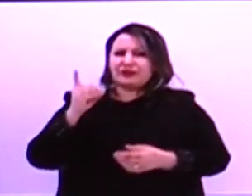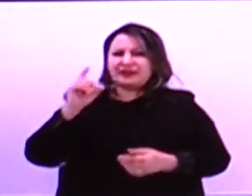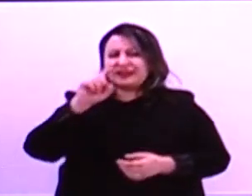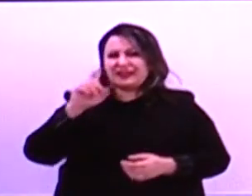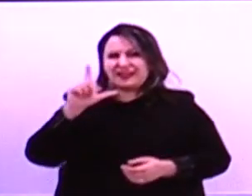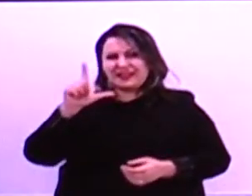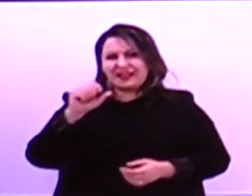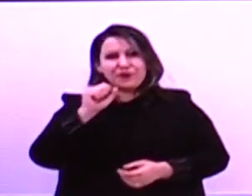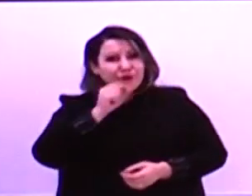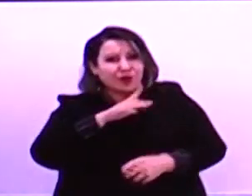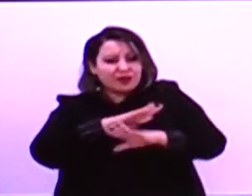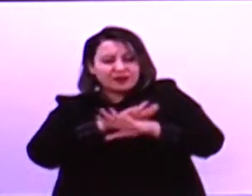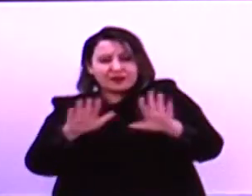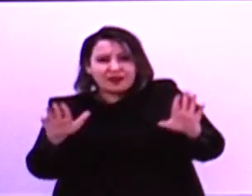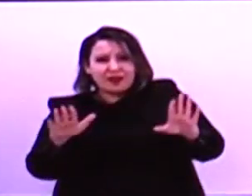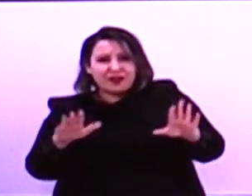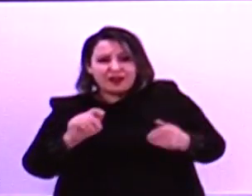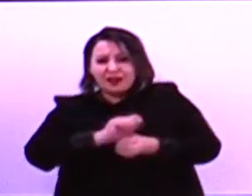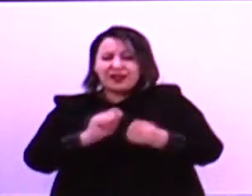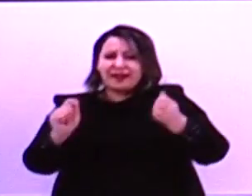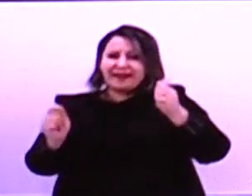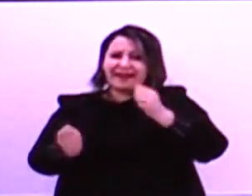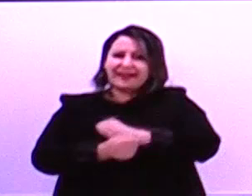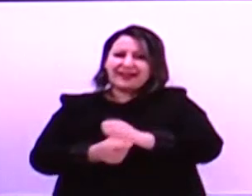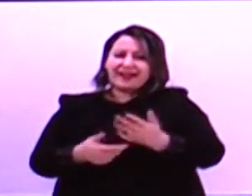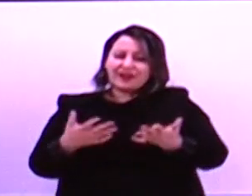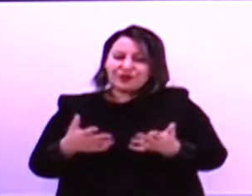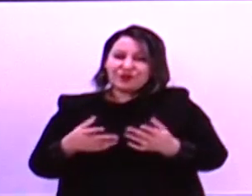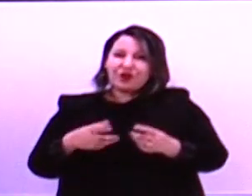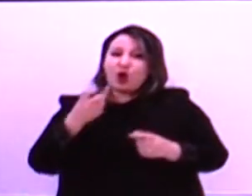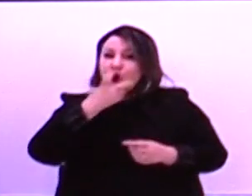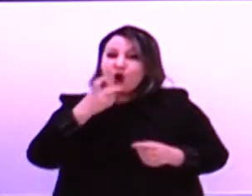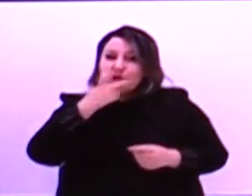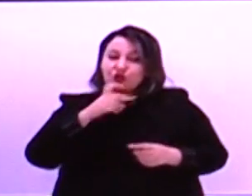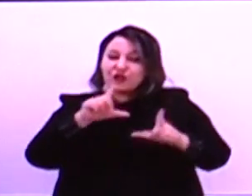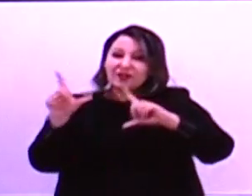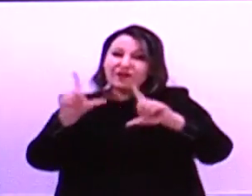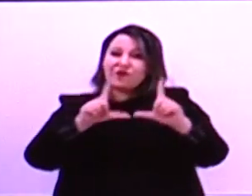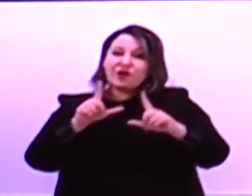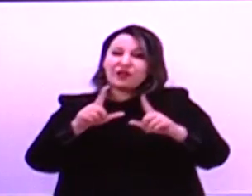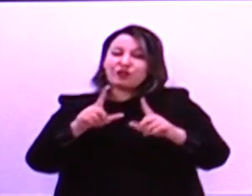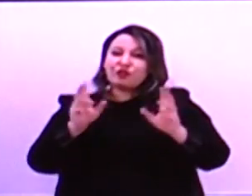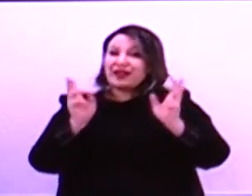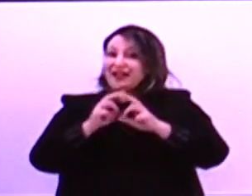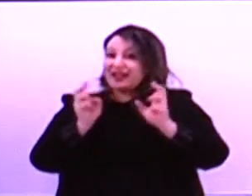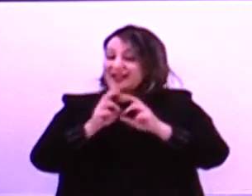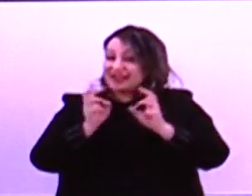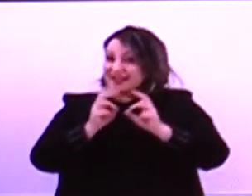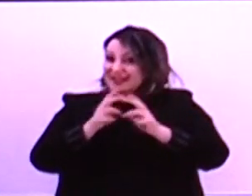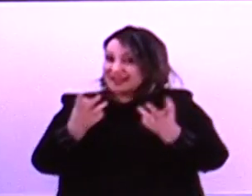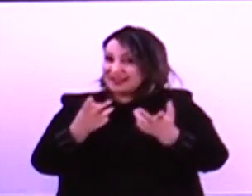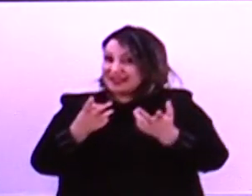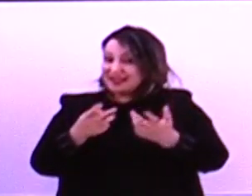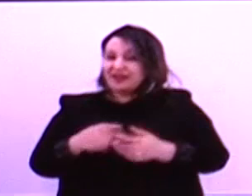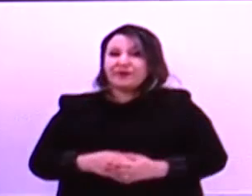نفهموا بلي ديزل ما بقاش راه انتقال، نبحث عن السيارات الهجينه والسيارات الكهربائيه، ما تكونش هناك مغالطات فيما